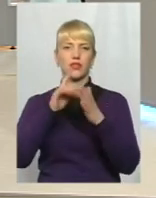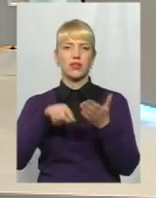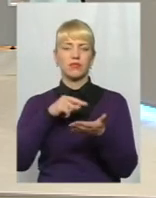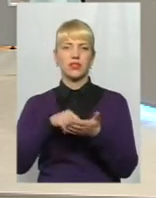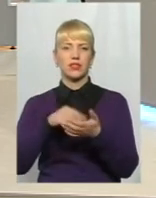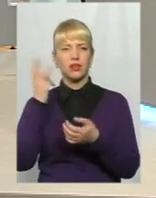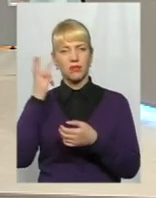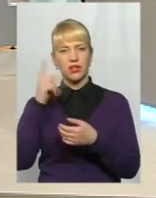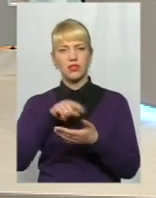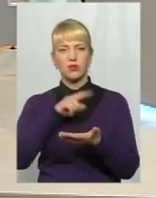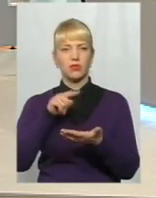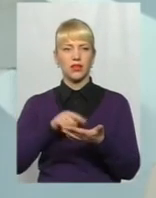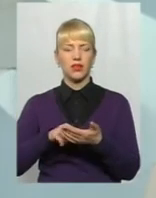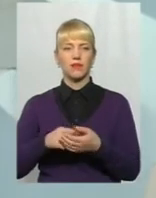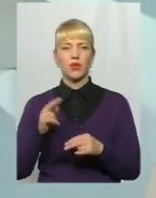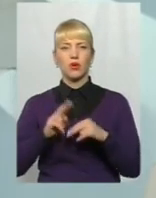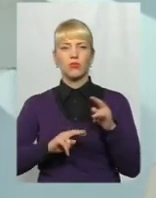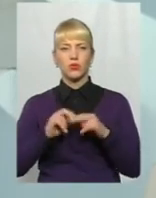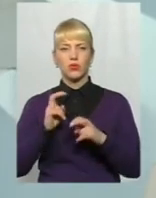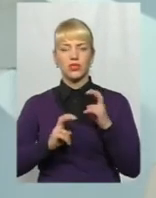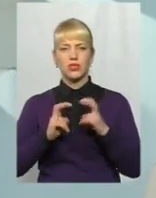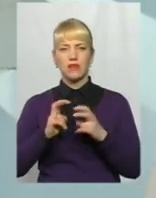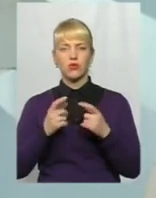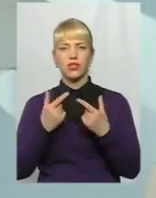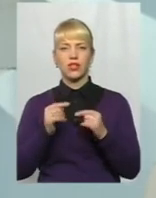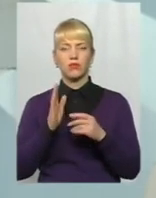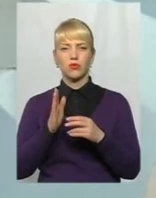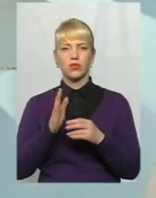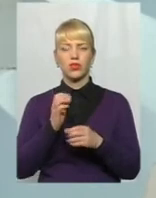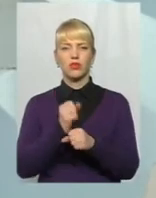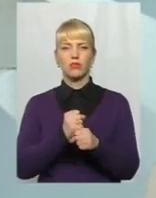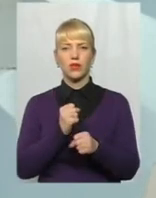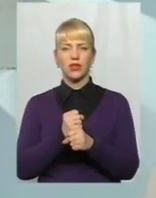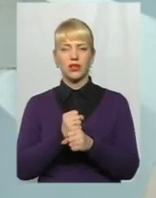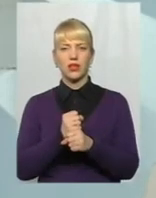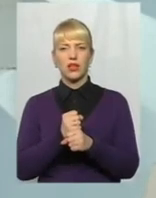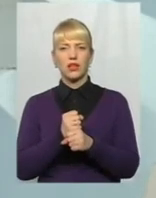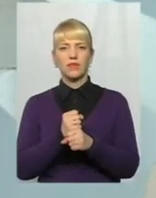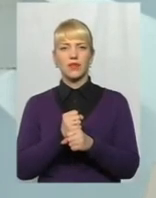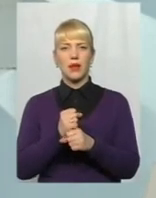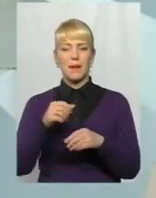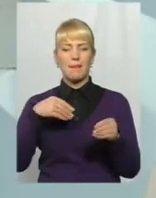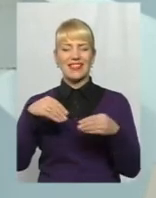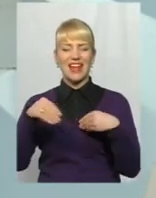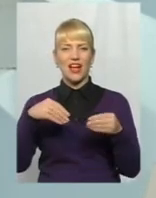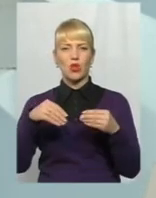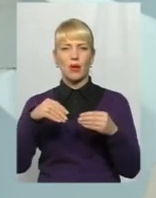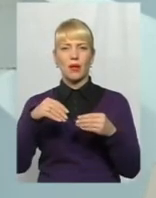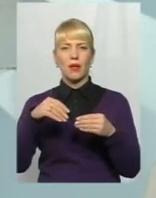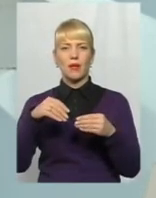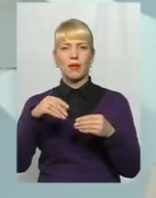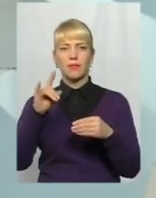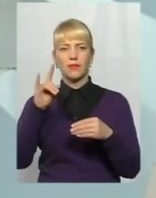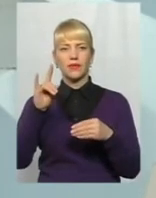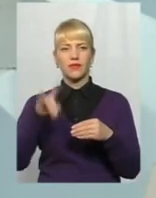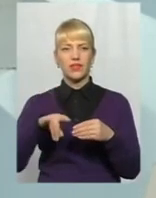Дякую вам. Будують завод, який буде робити металопластикові вікна і плавити там. Чи це не буде